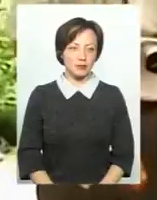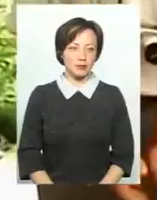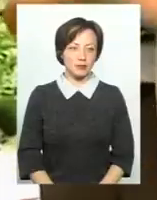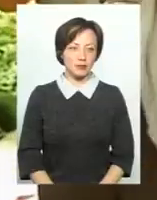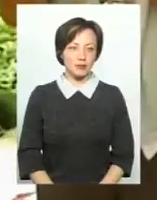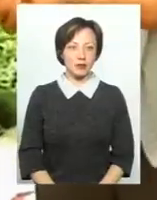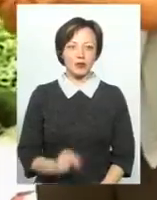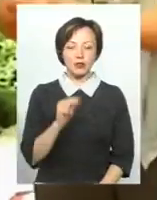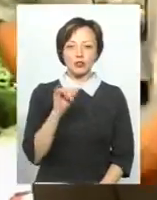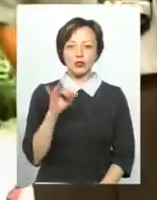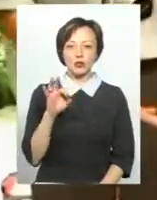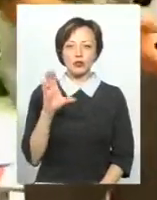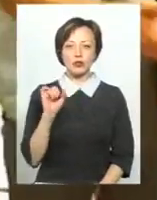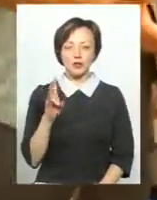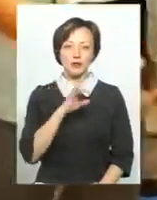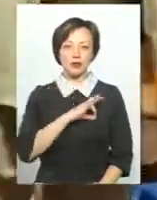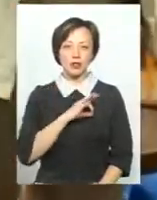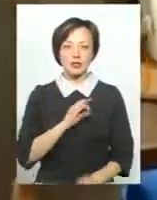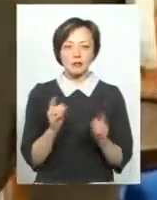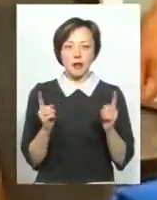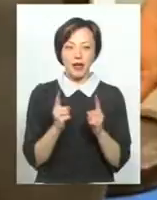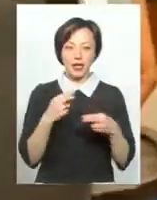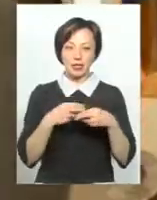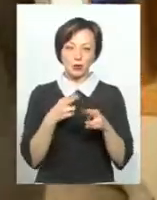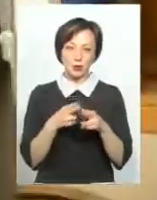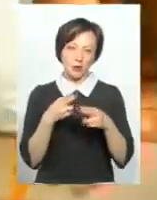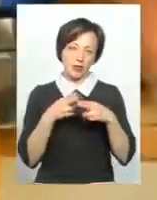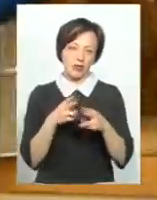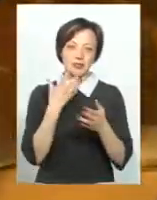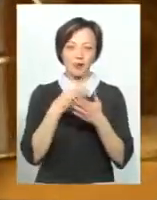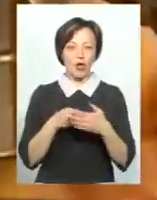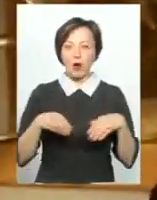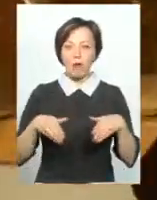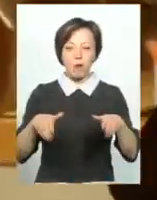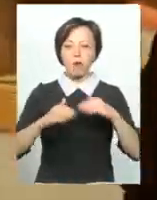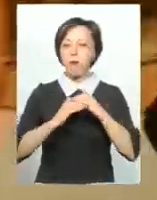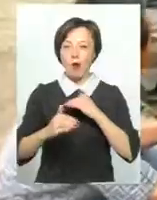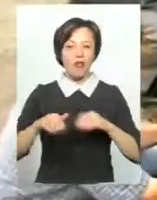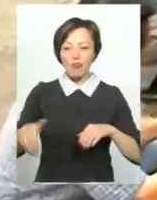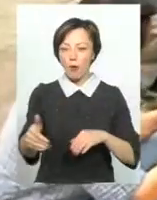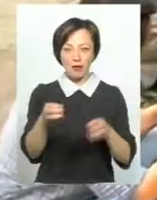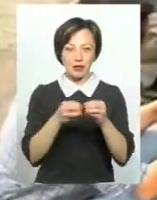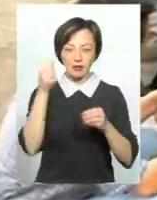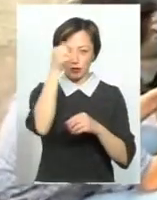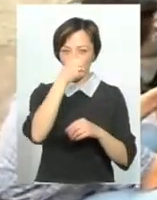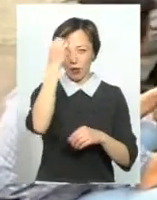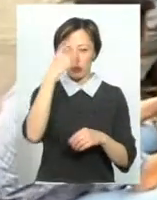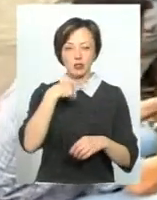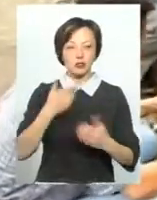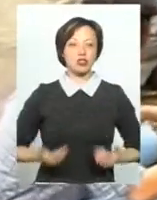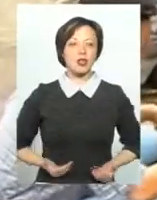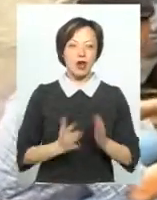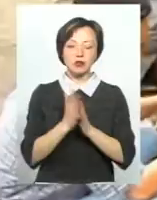Чіо-сан для роботи використовує тільки ці невеличкі інструменти. Своє поле не перекопував уже років з 10. Японець запевняє, життя